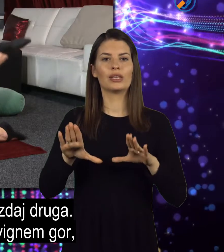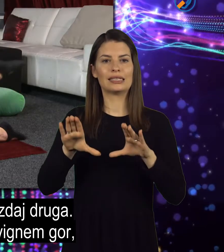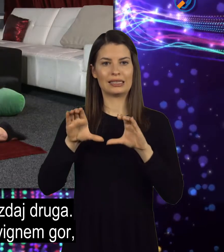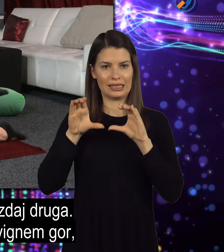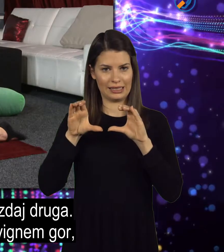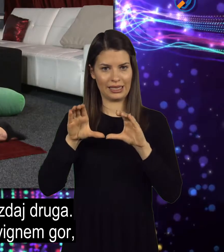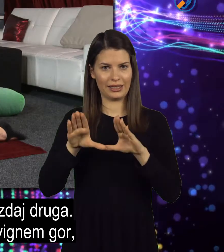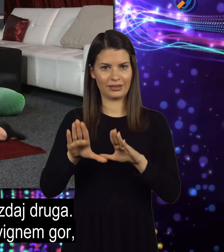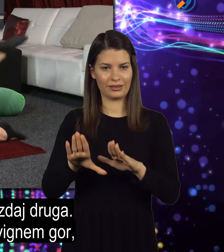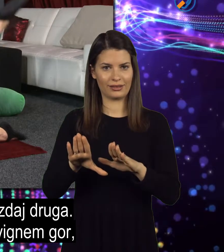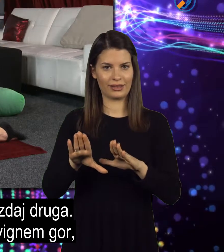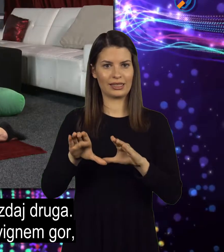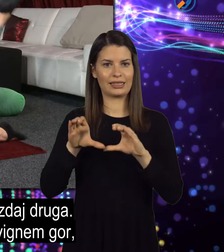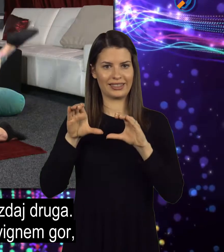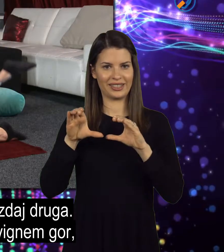Stisni.